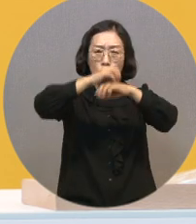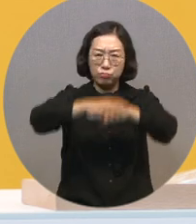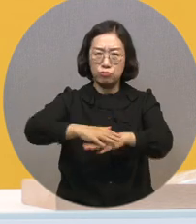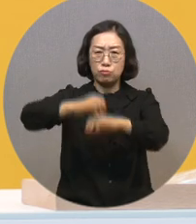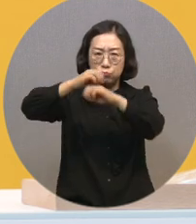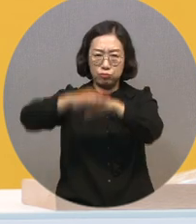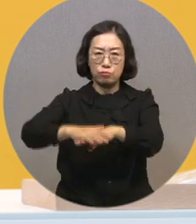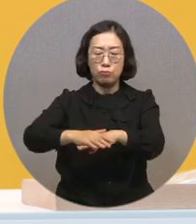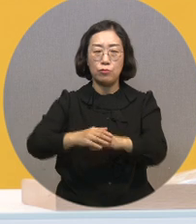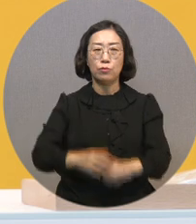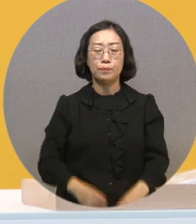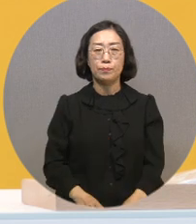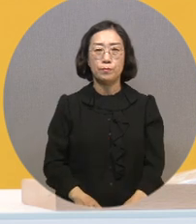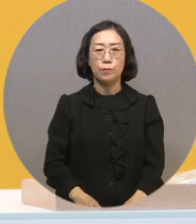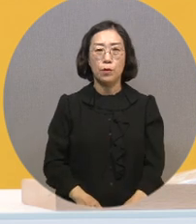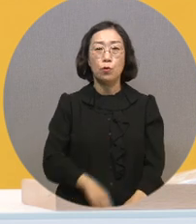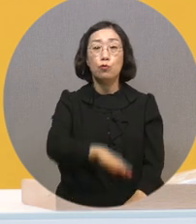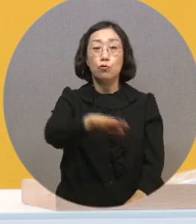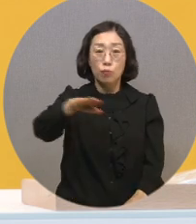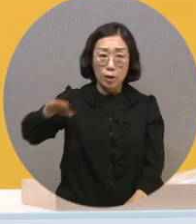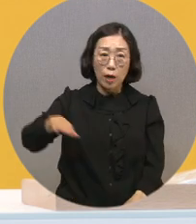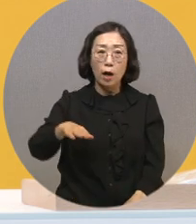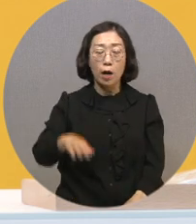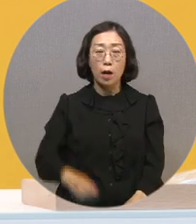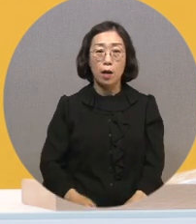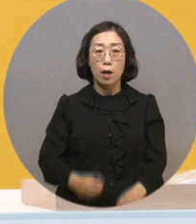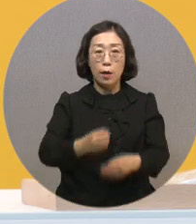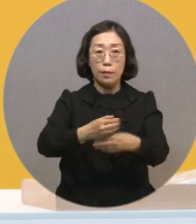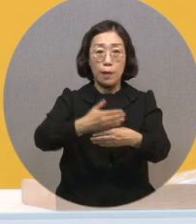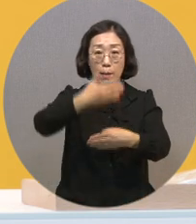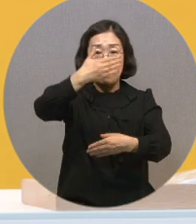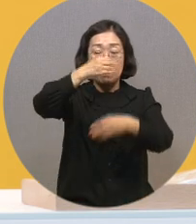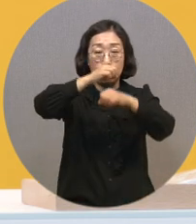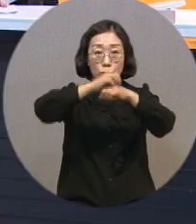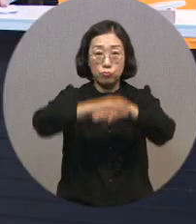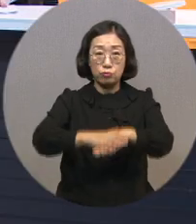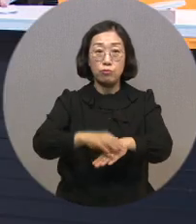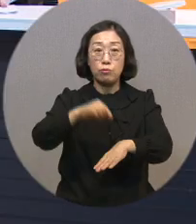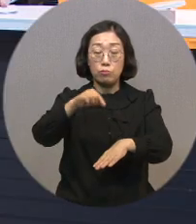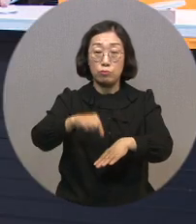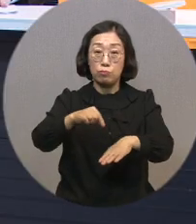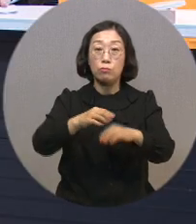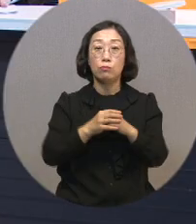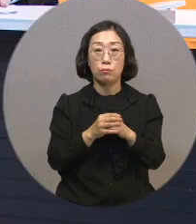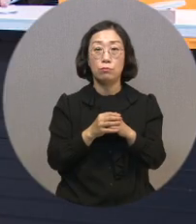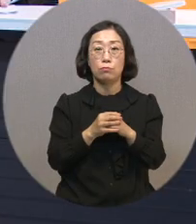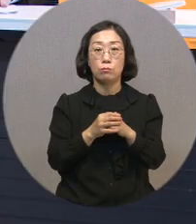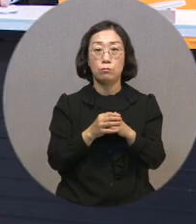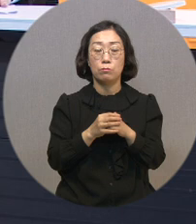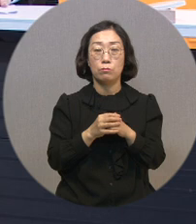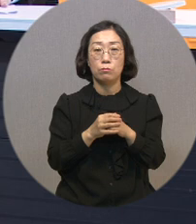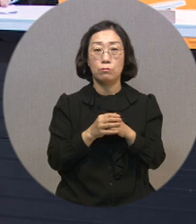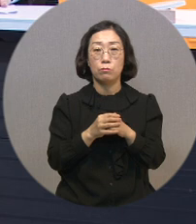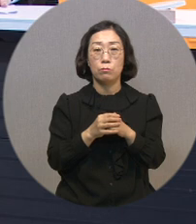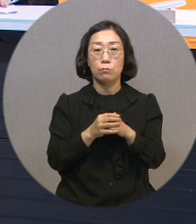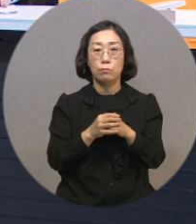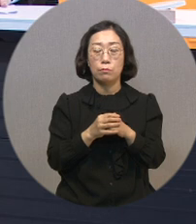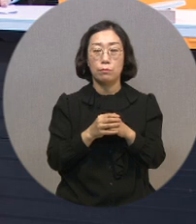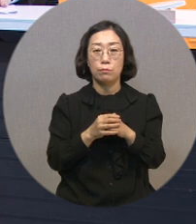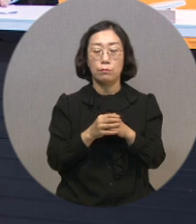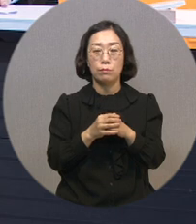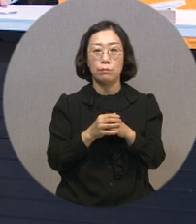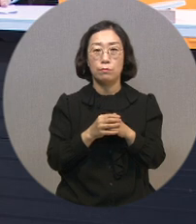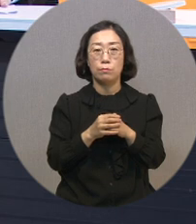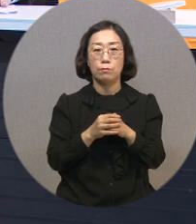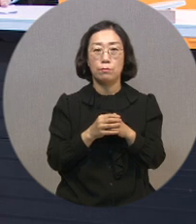시에 요청해서 될 일이 아니라 우리 어차피 담벼락 흐문다고 해서 우리 땅이 아닌 것도 아니고 말이지. 예. 그래서 하단에